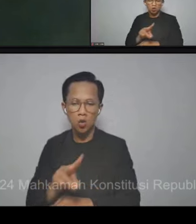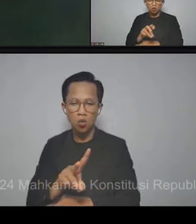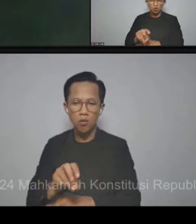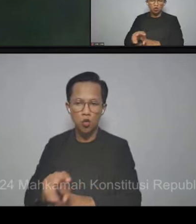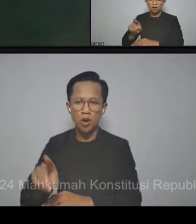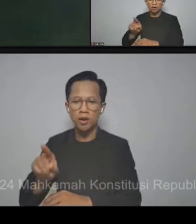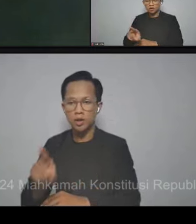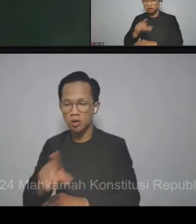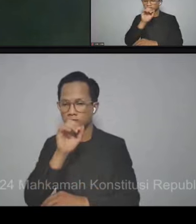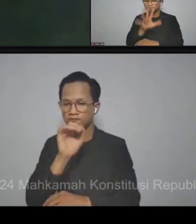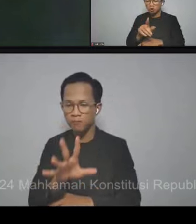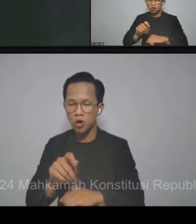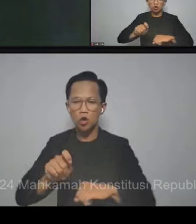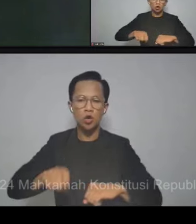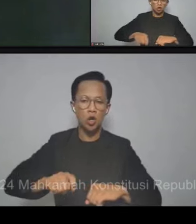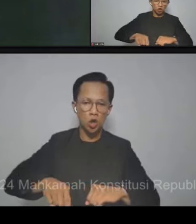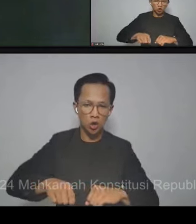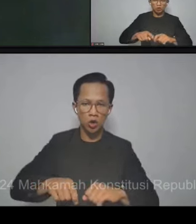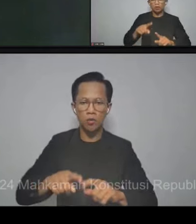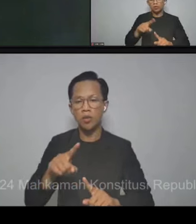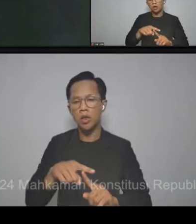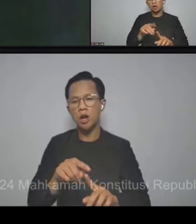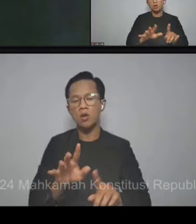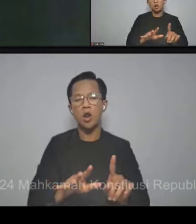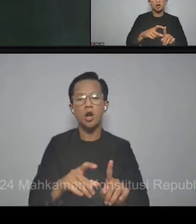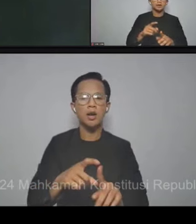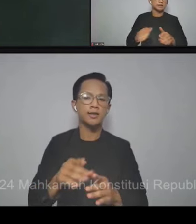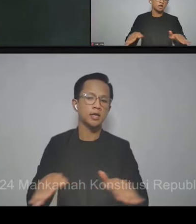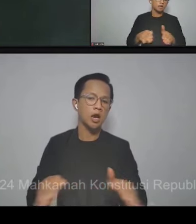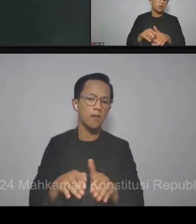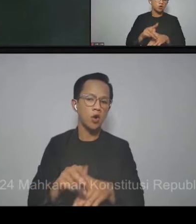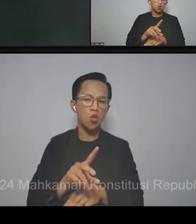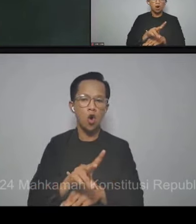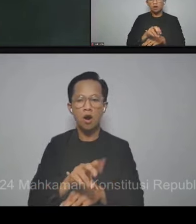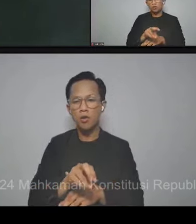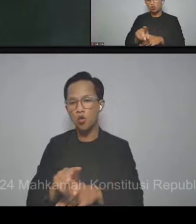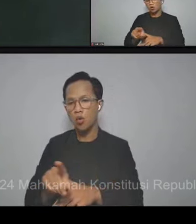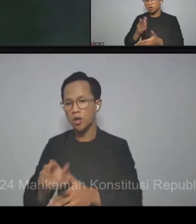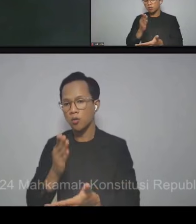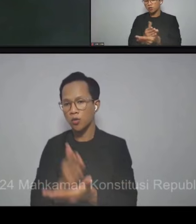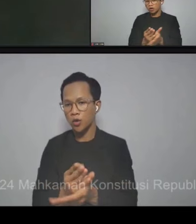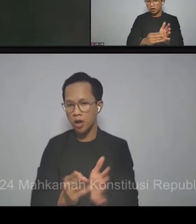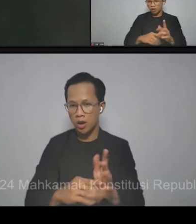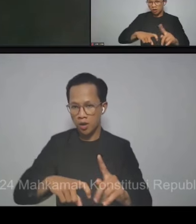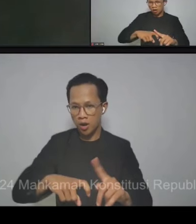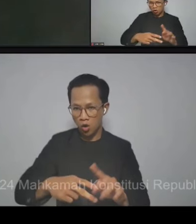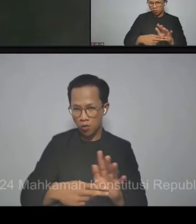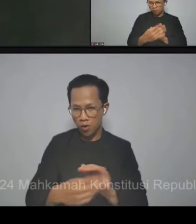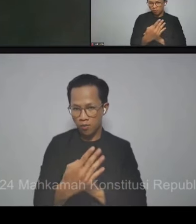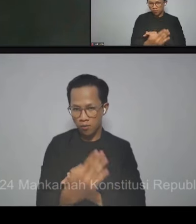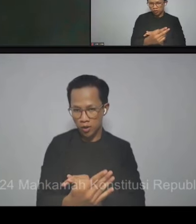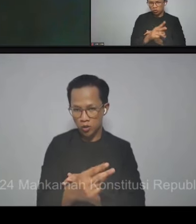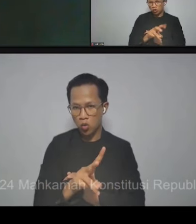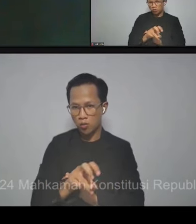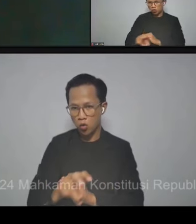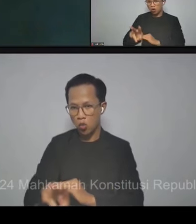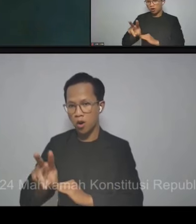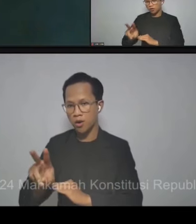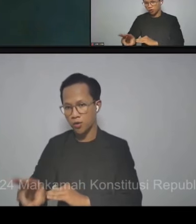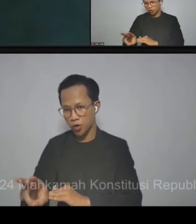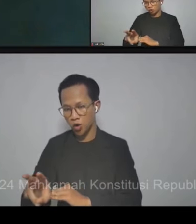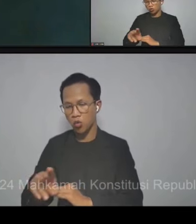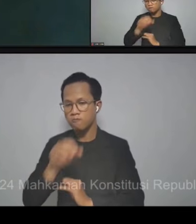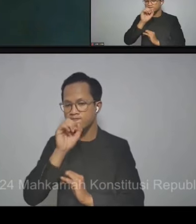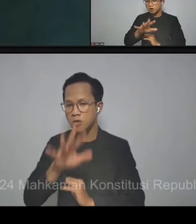pleno tanggal 15 eh Desember 2021 dan putusan MK nomor 4 Tahun 2022 yang diucapkan dalam sidang pleno pada tanggal